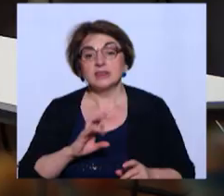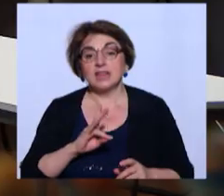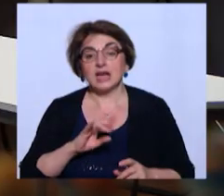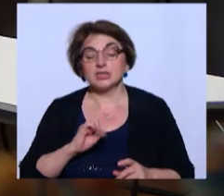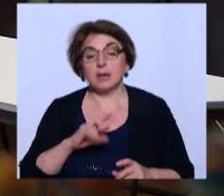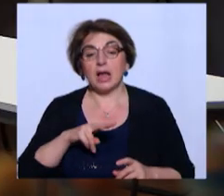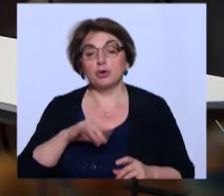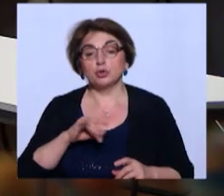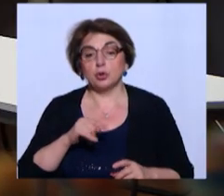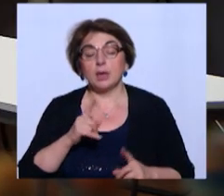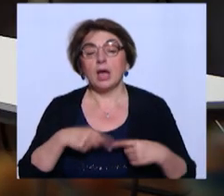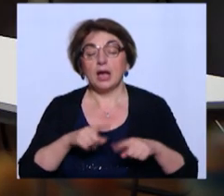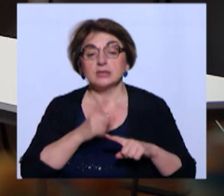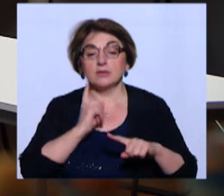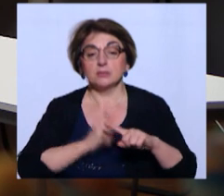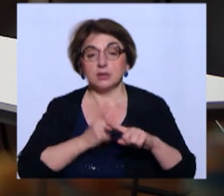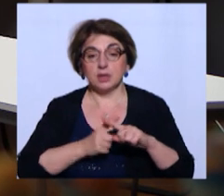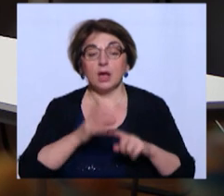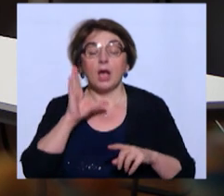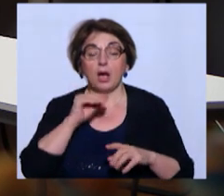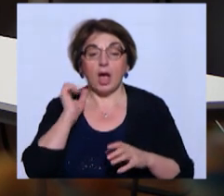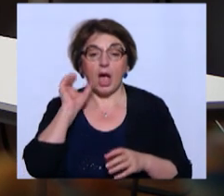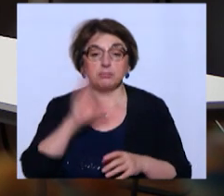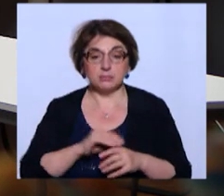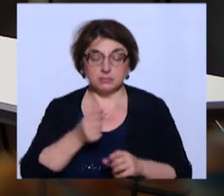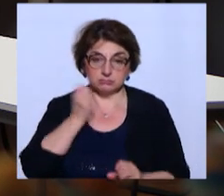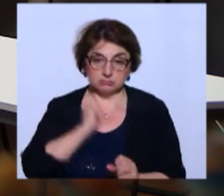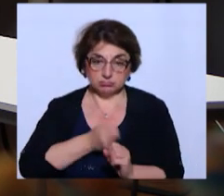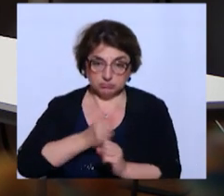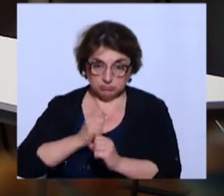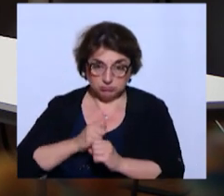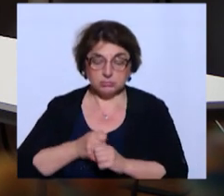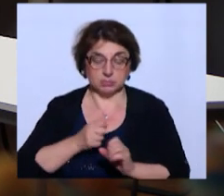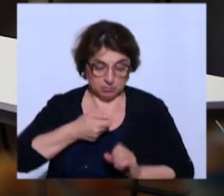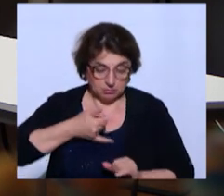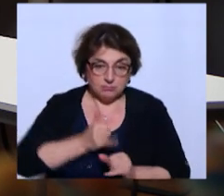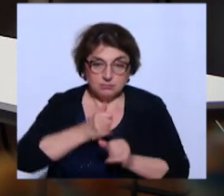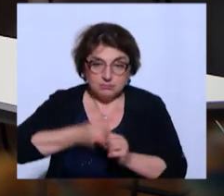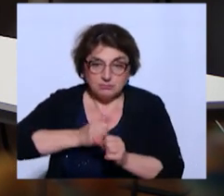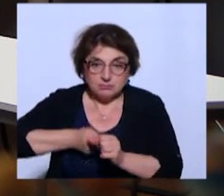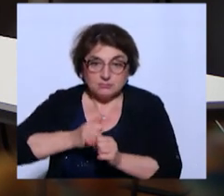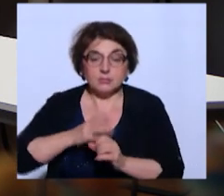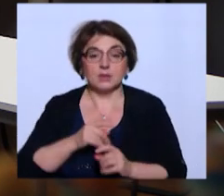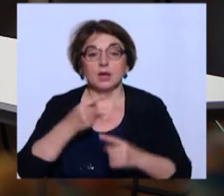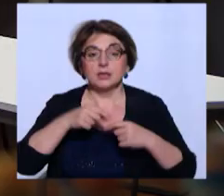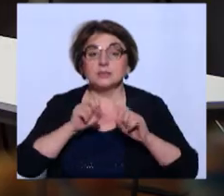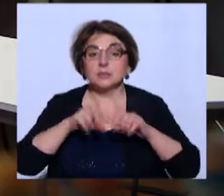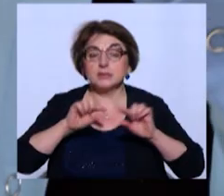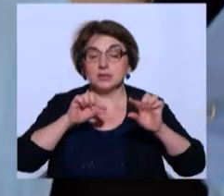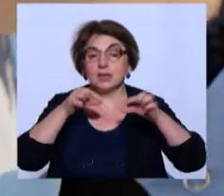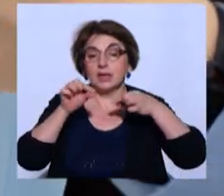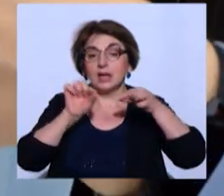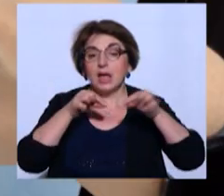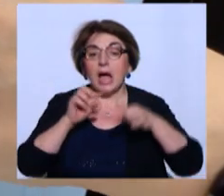ალოტროპი. გარდა ამისა, მეტალებს ახასიათებთ ჭედადობა და გლინვადობა. სწორედ ამიტომაც არის ალუმინის ფირფიტა